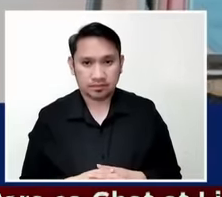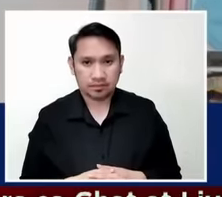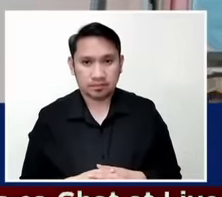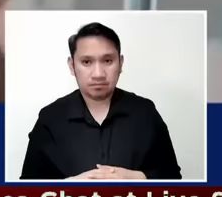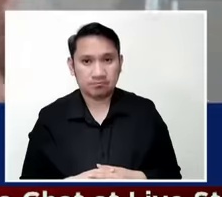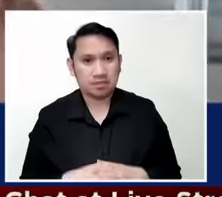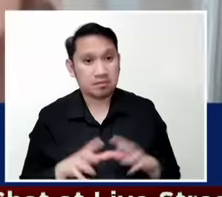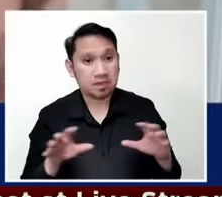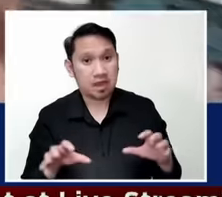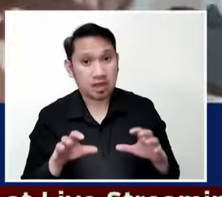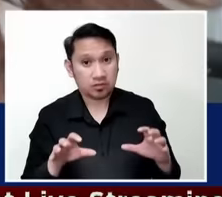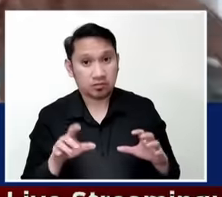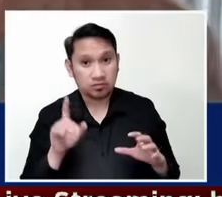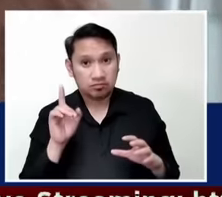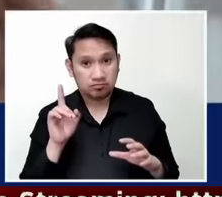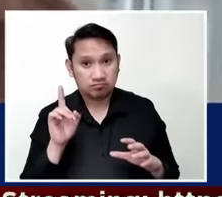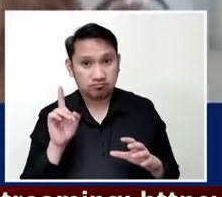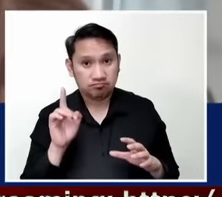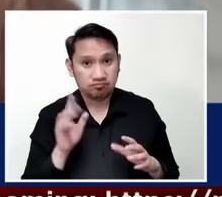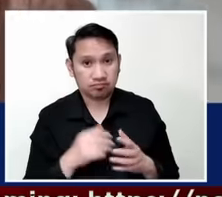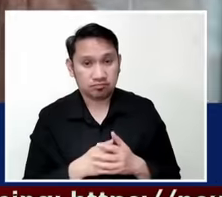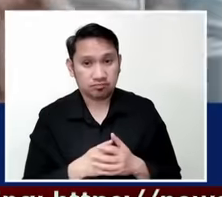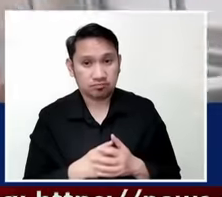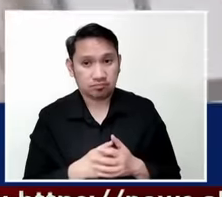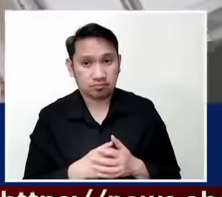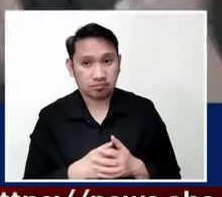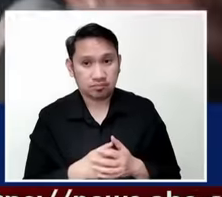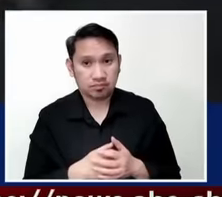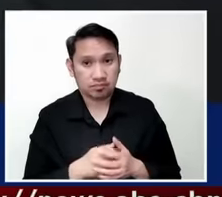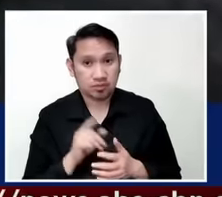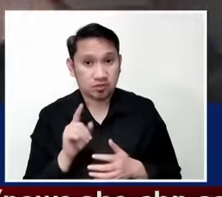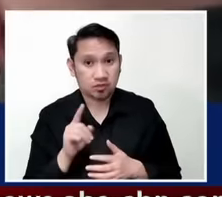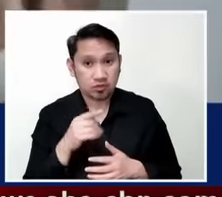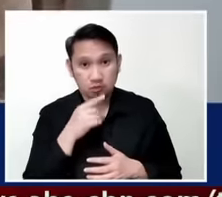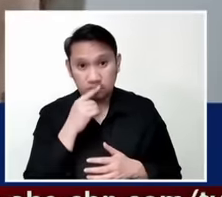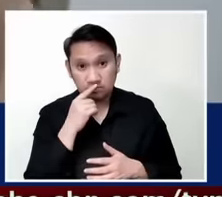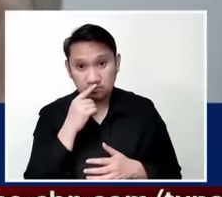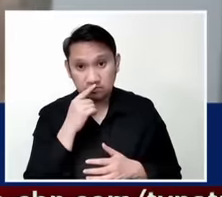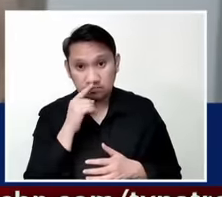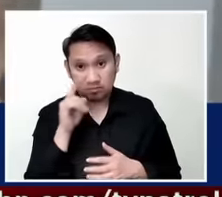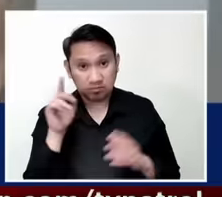Ma-action ang eksena kagabi ni Ivana Alawi sa episode ng Batang Quiapo.